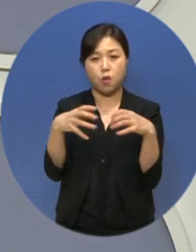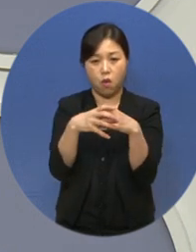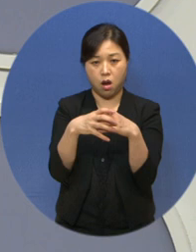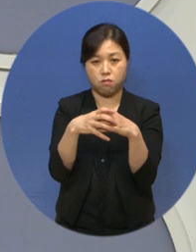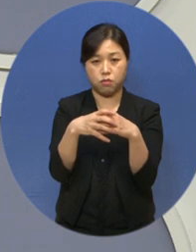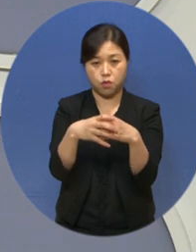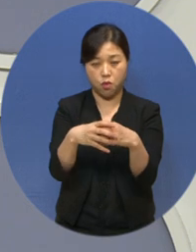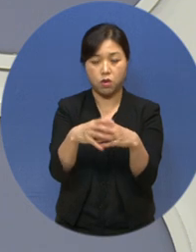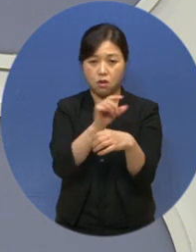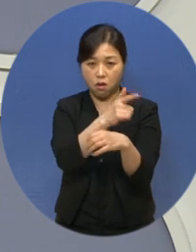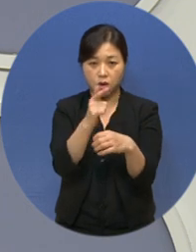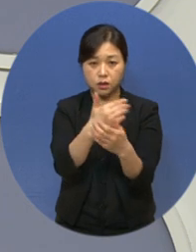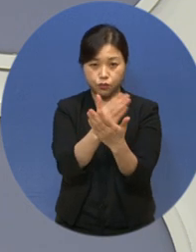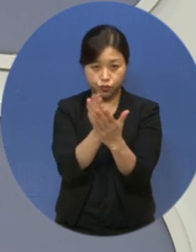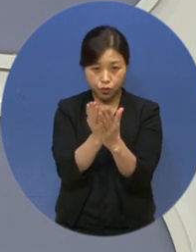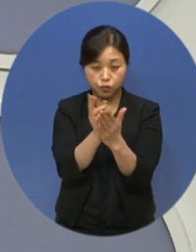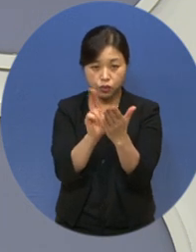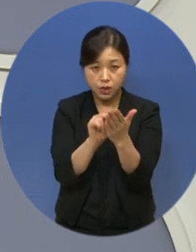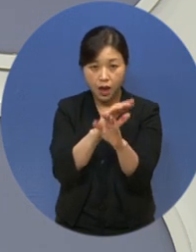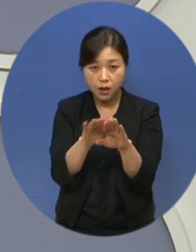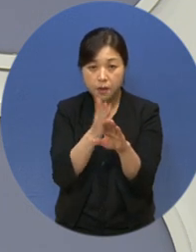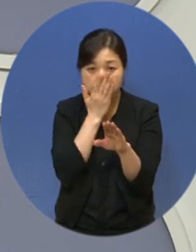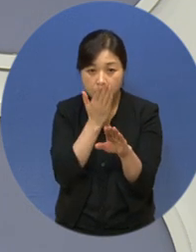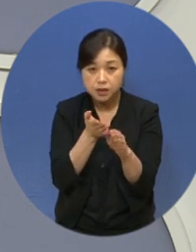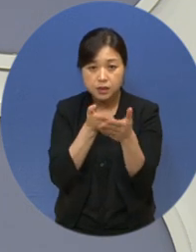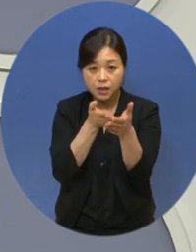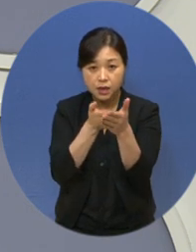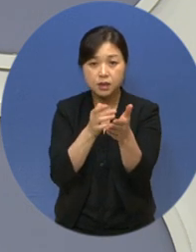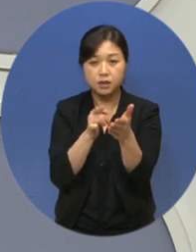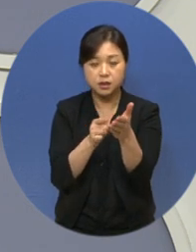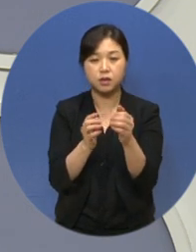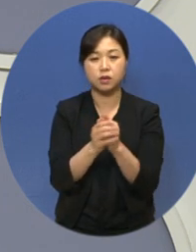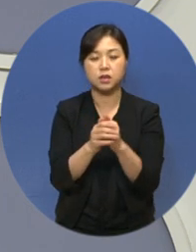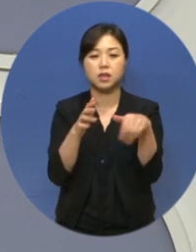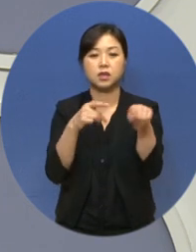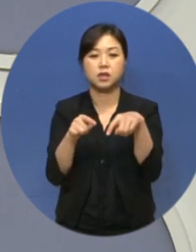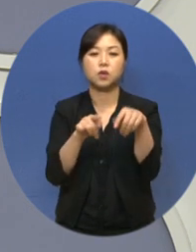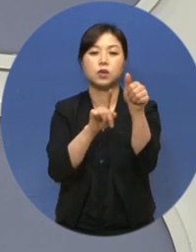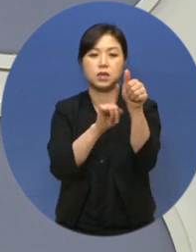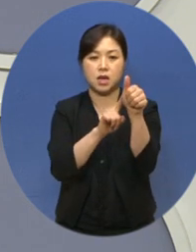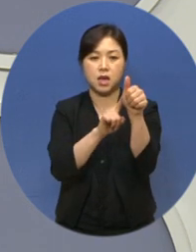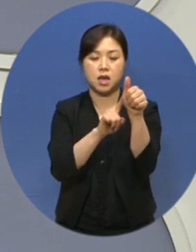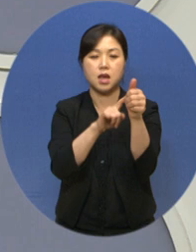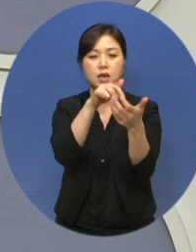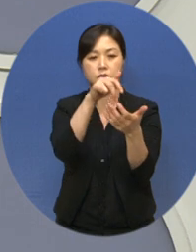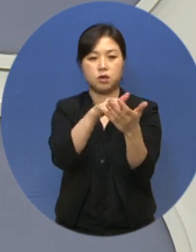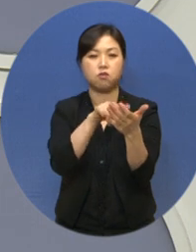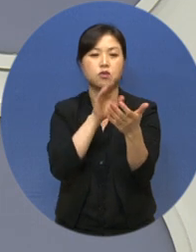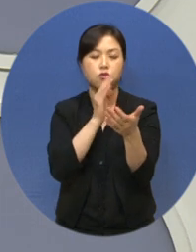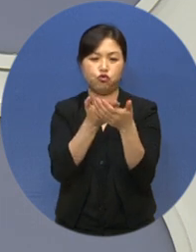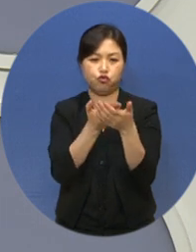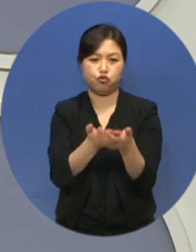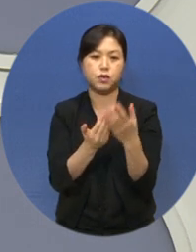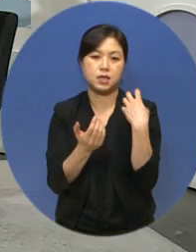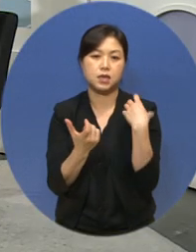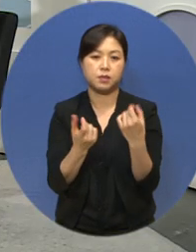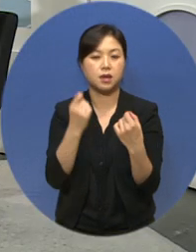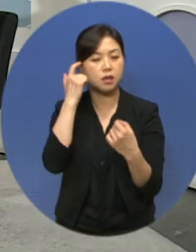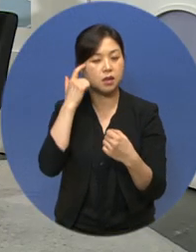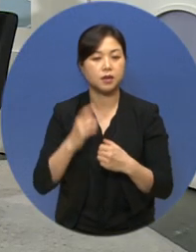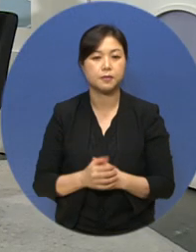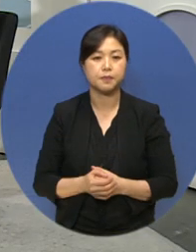여러개의 문제를 해결할 수 있는 안에 제시 하는 것이 예제도 총 무슨 아주 중요한 가져다 그런 생각이 듭니다